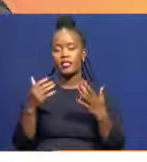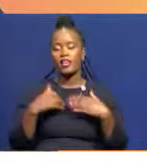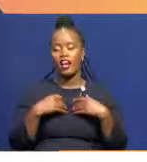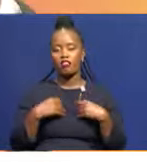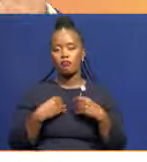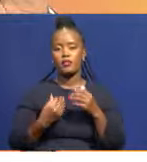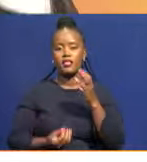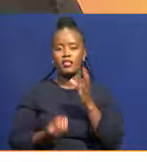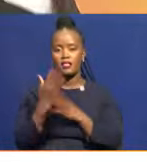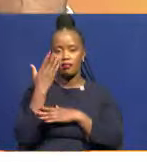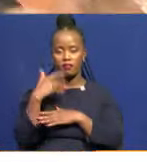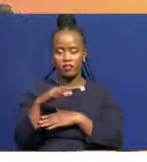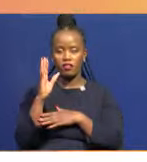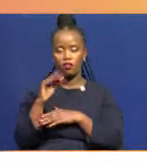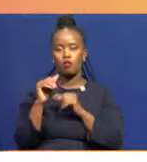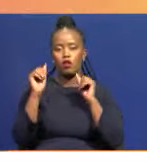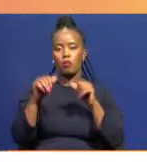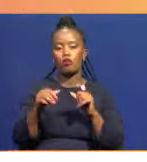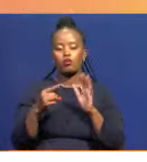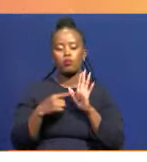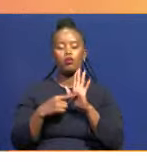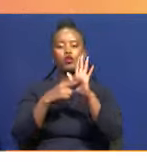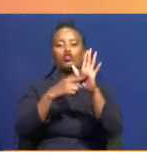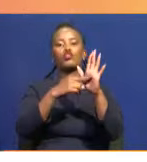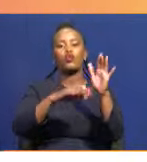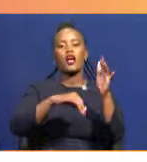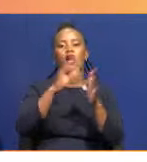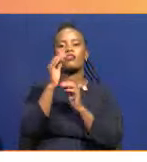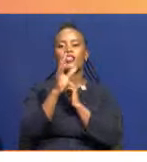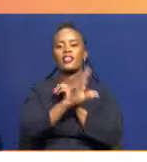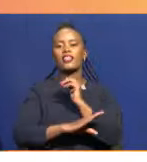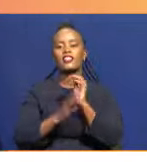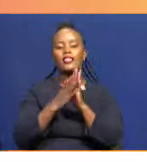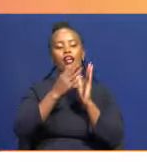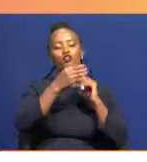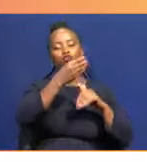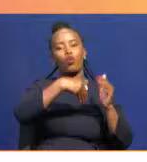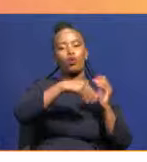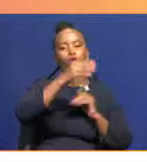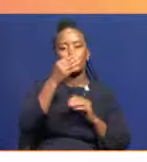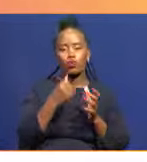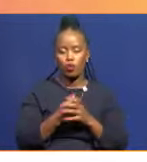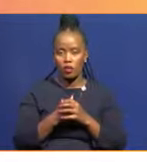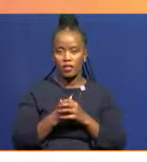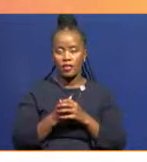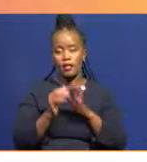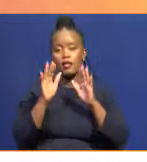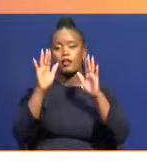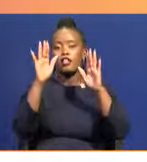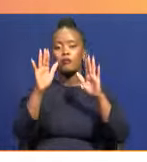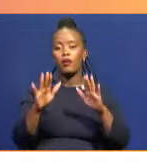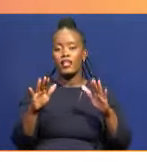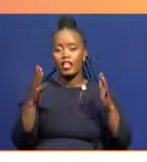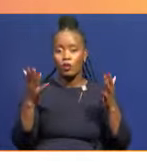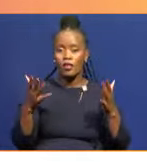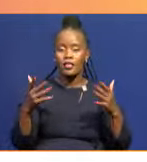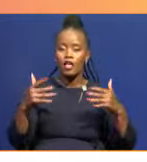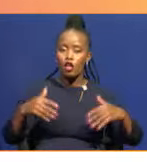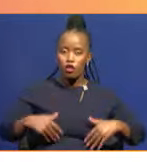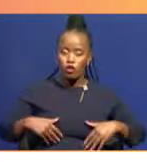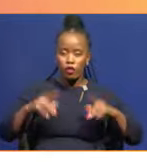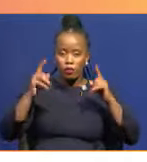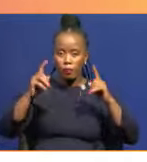unaweza zimarket kwenye nchi za nje. Kwa hivyo ile jambo la maana ni vijana na